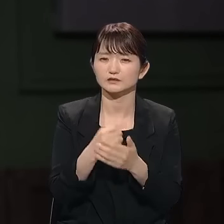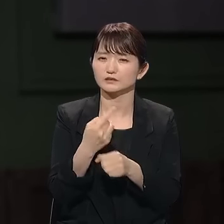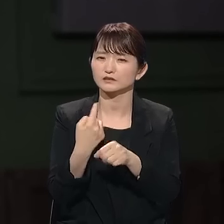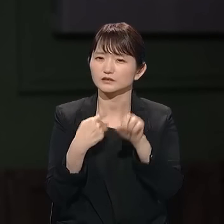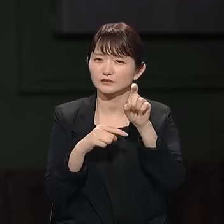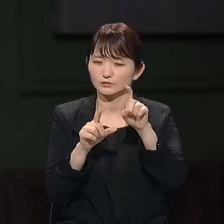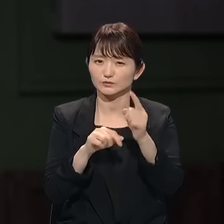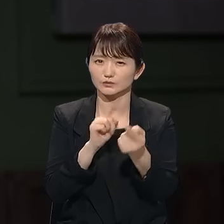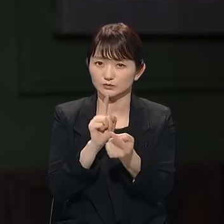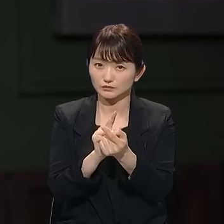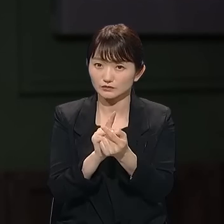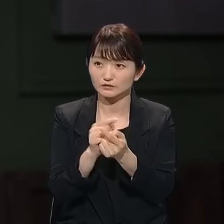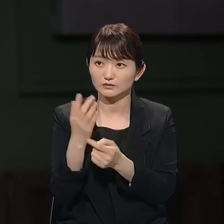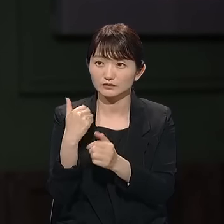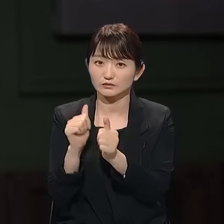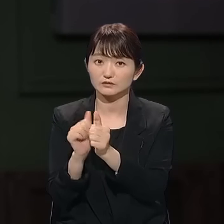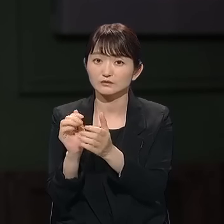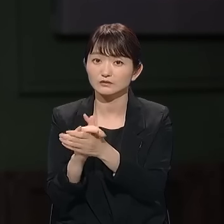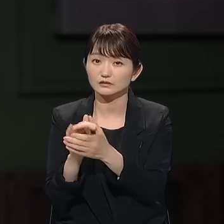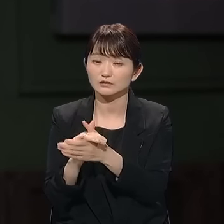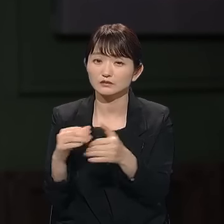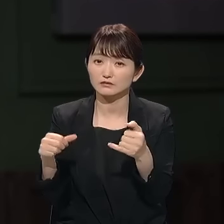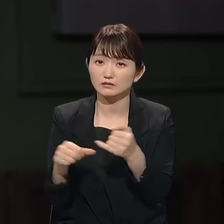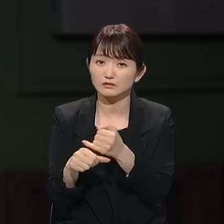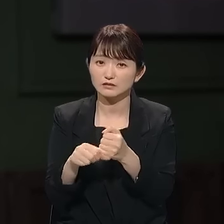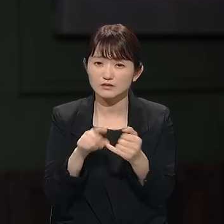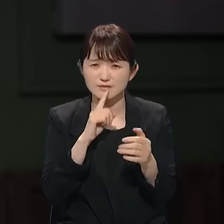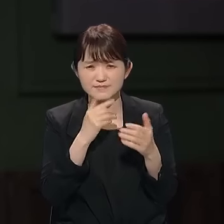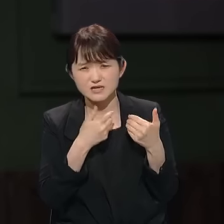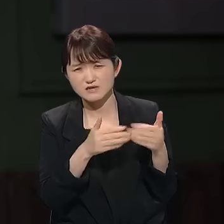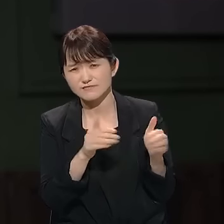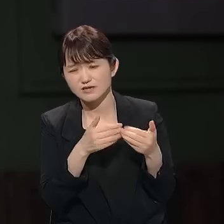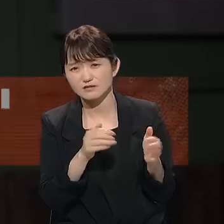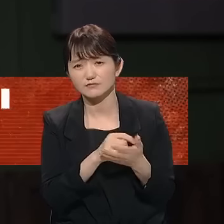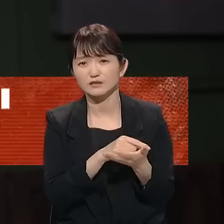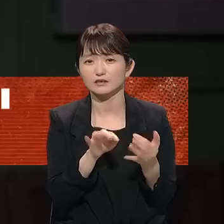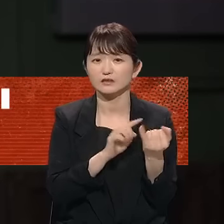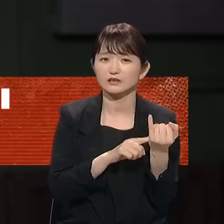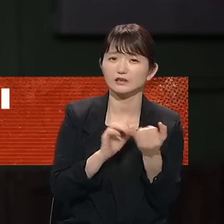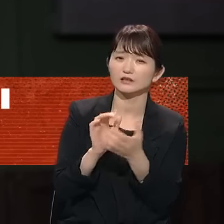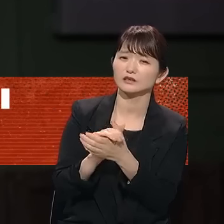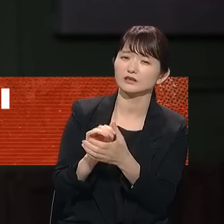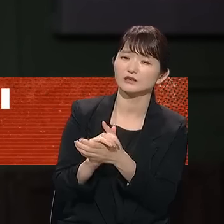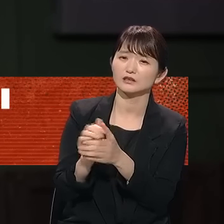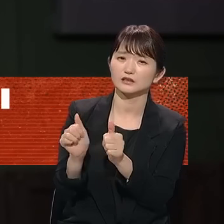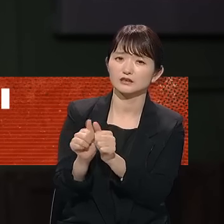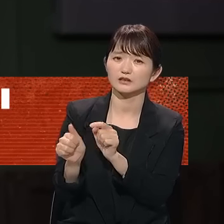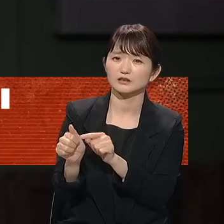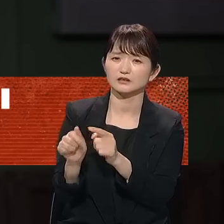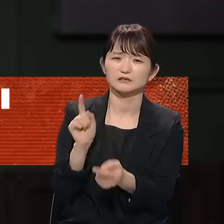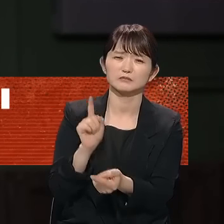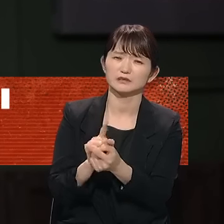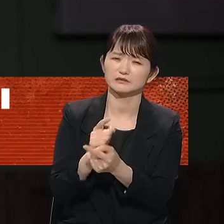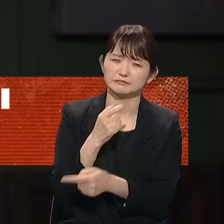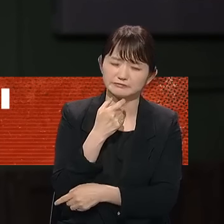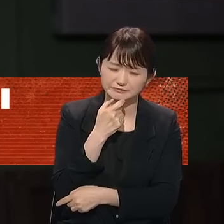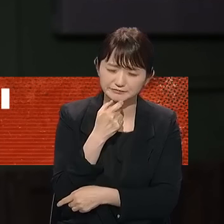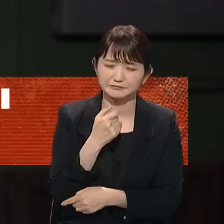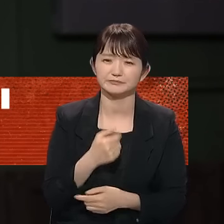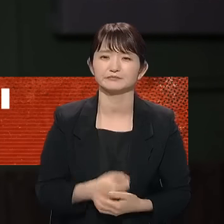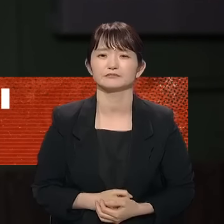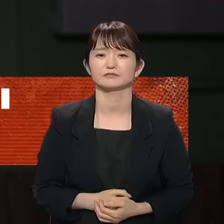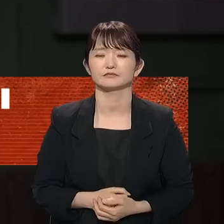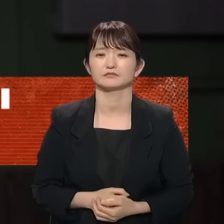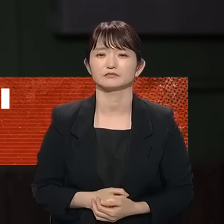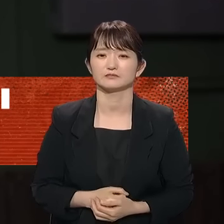11월에 만났습니다. 그런데 전 남자친구는 사귀는 동안 폭언을 수시로 했고요. 피해자가 친구 관계인 남성을 만나는 것도 싫어했다고 합니다.